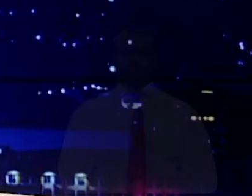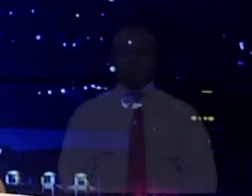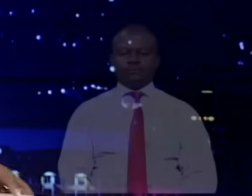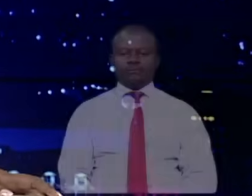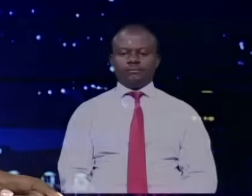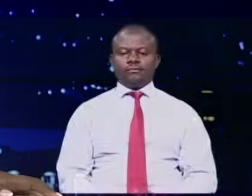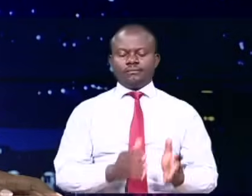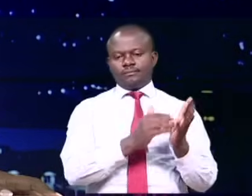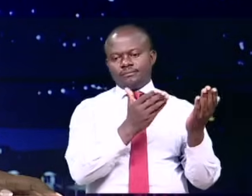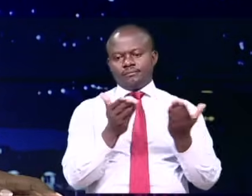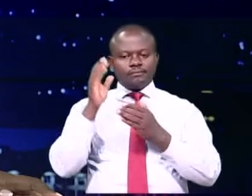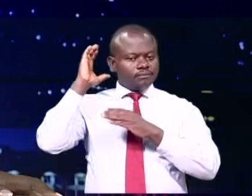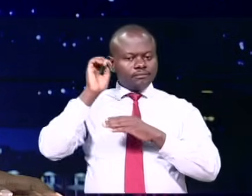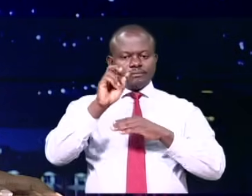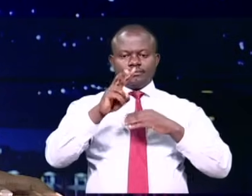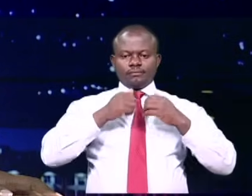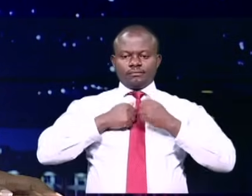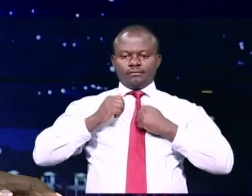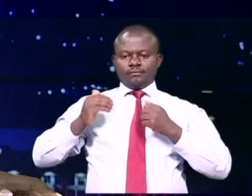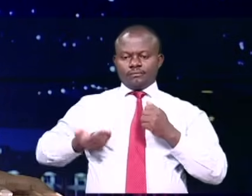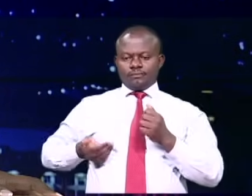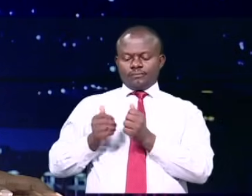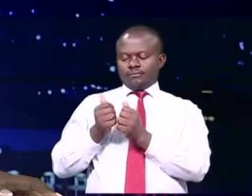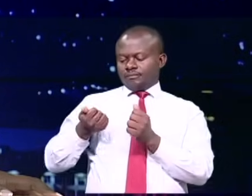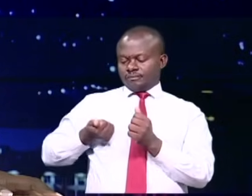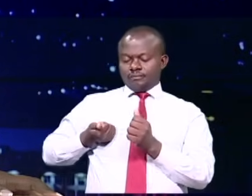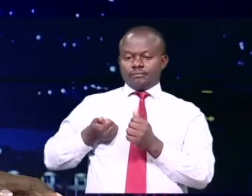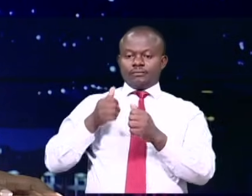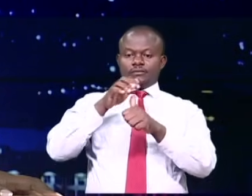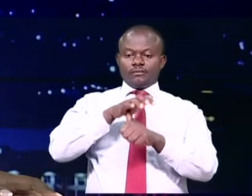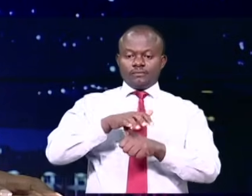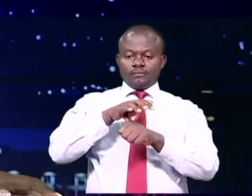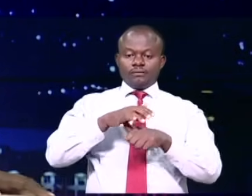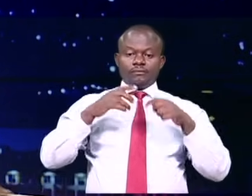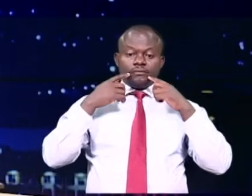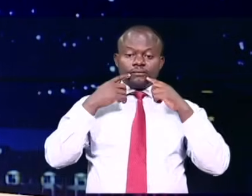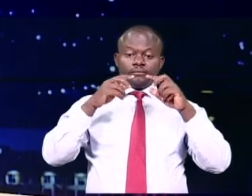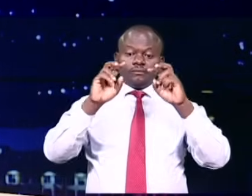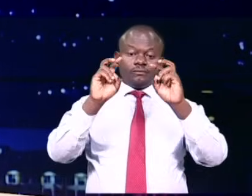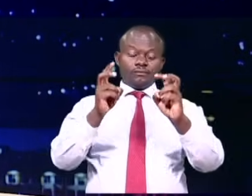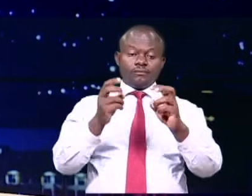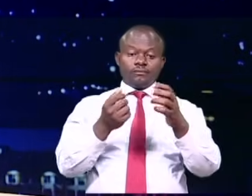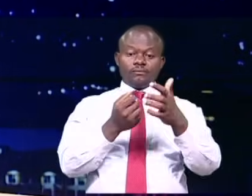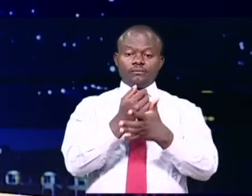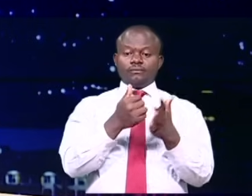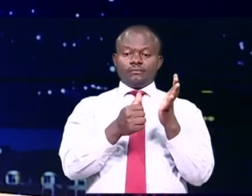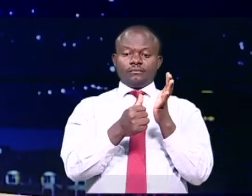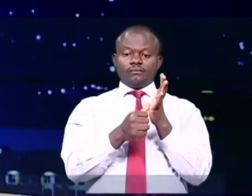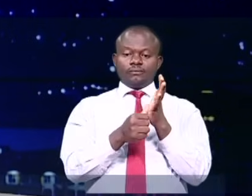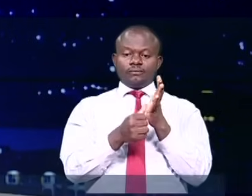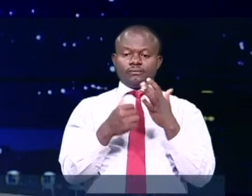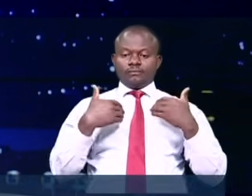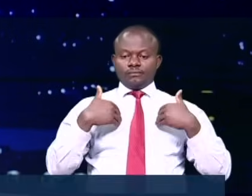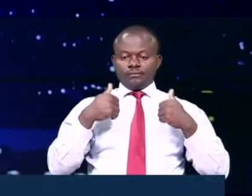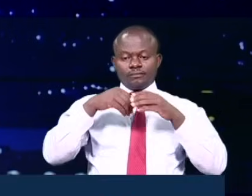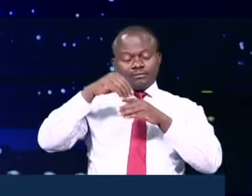Kazi na ni makuru ya televiziyo Rwanda. Abagore n'abakobwa bagiye bahohoterwa, baravuga ko byagiye binabatera ibibazo by'ubuzima